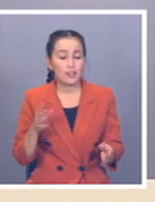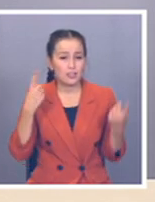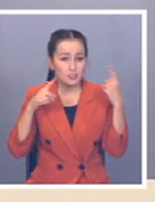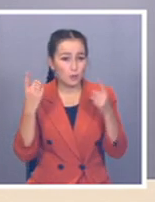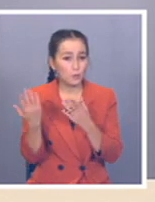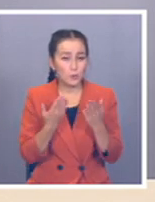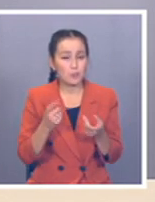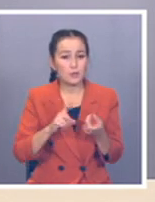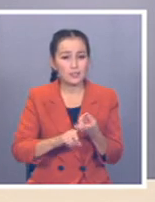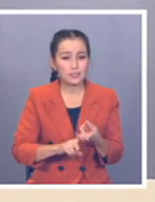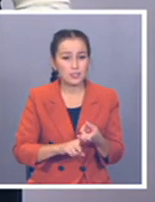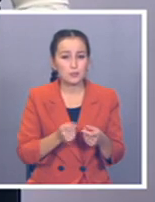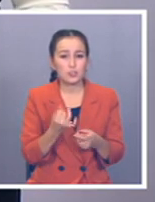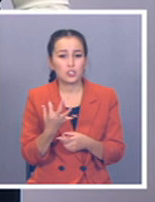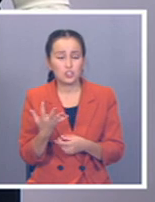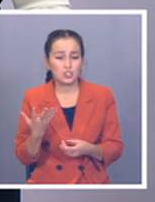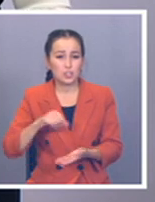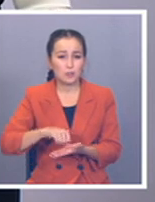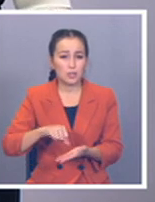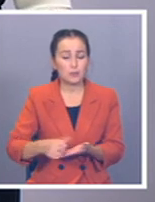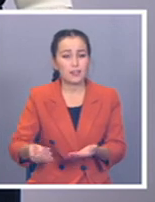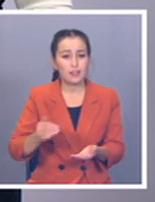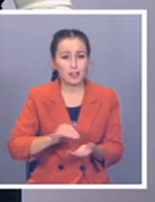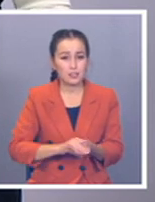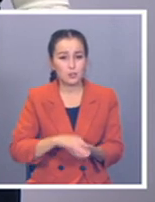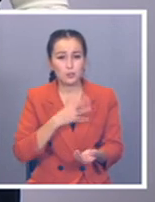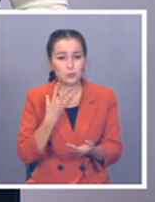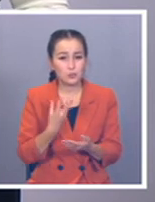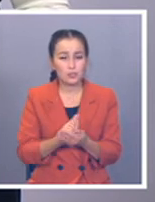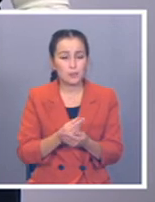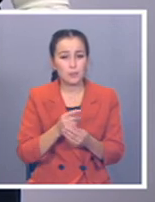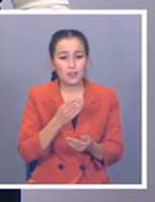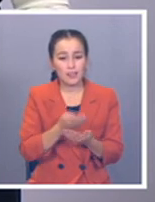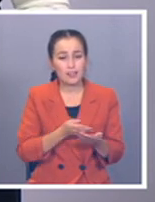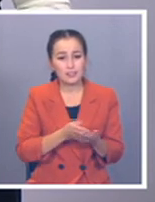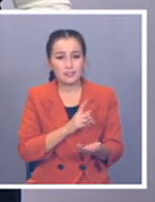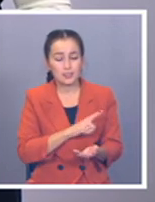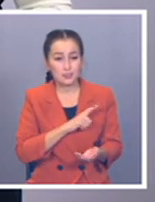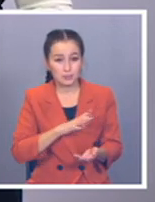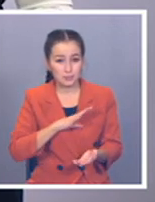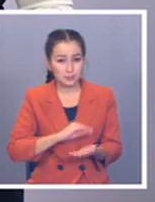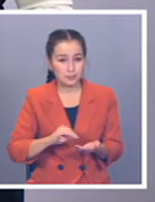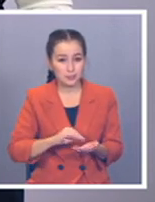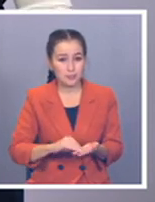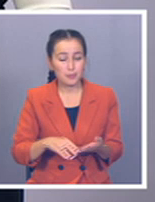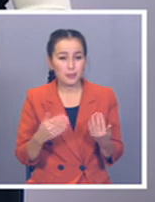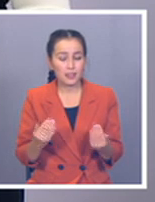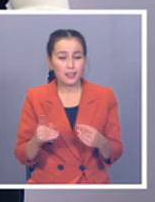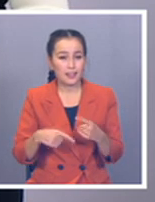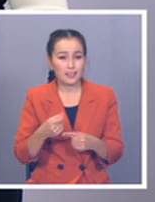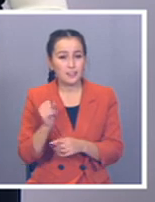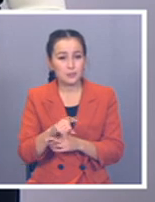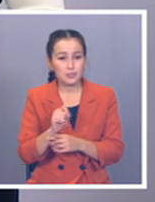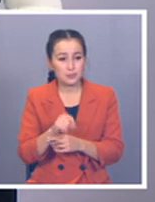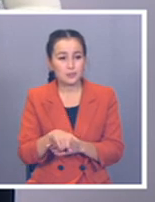бірнеше кейіпкерлермен танысып, оларға өздеріңізше мінездеме берген боларсыздар. Ендеше келесі тапсырмамызда,